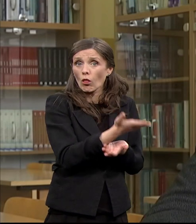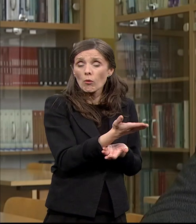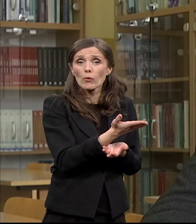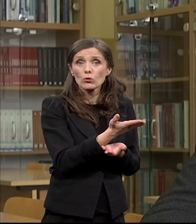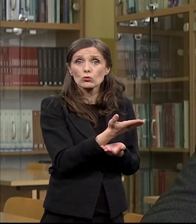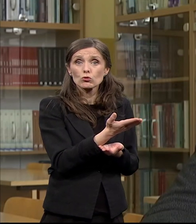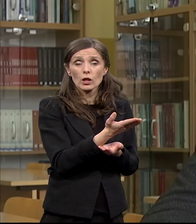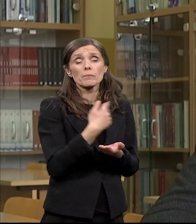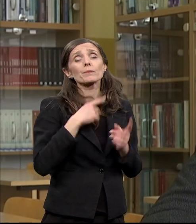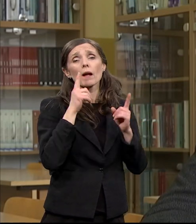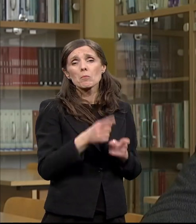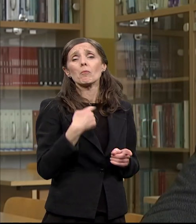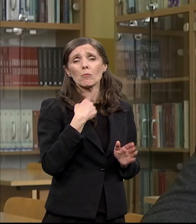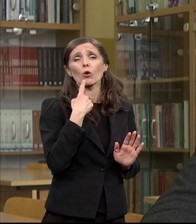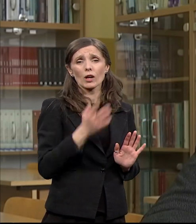kažem da